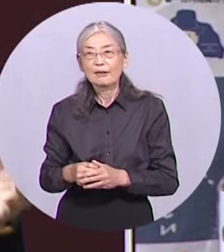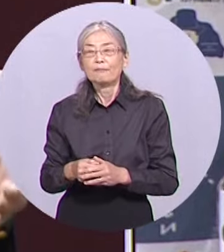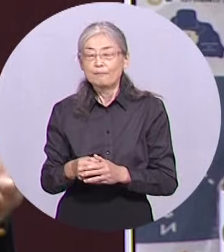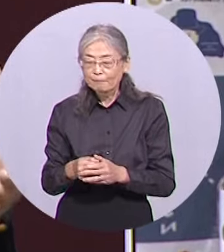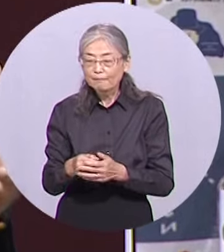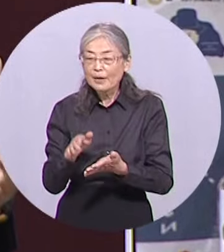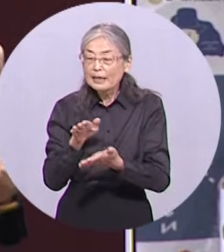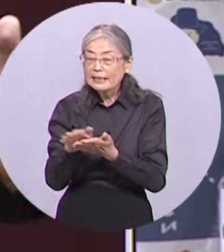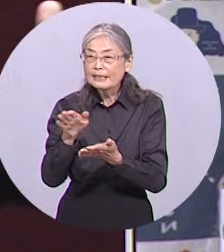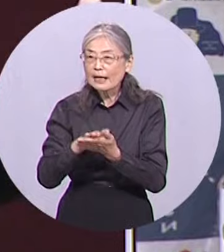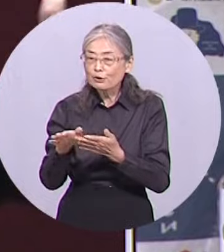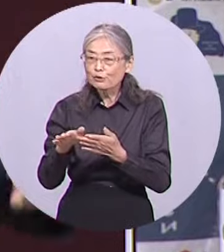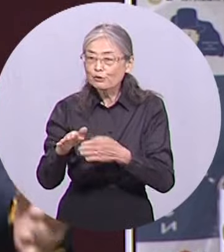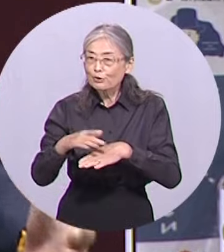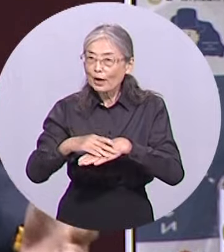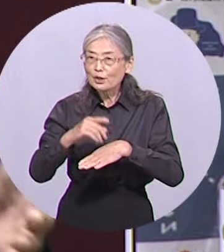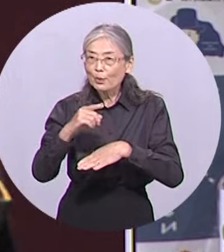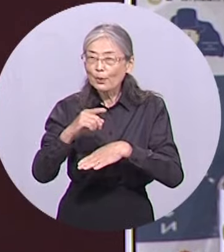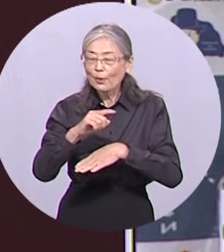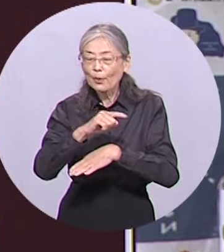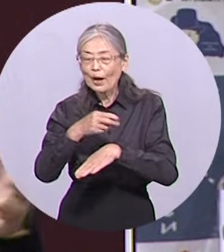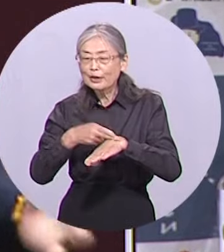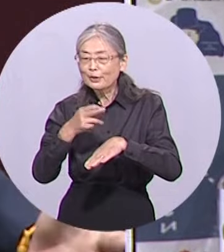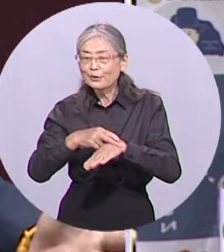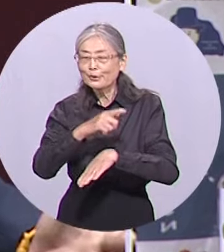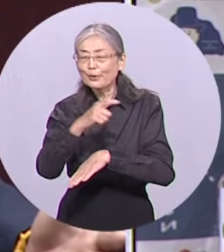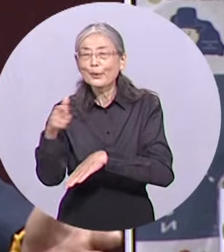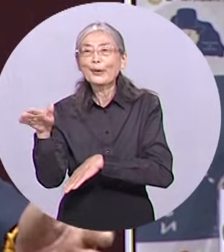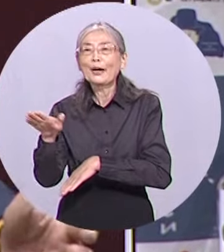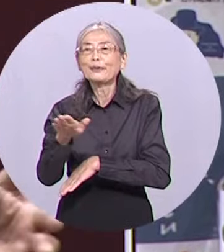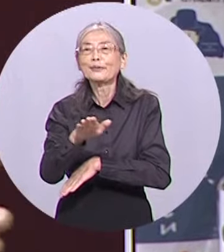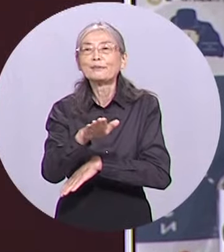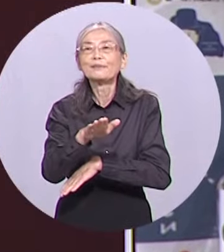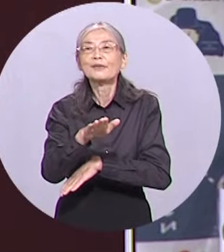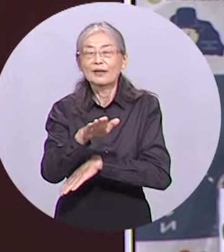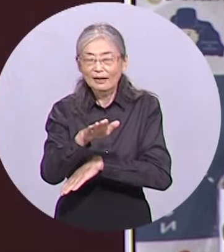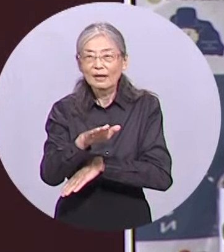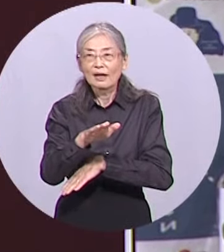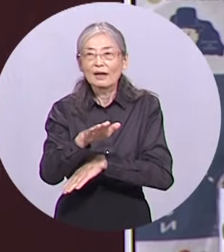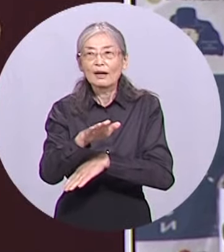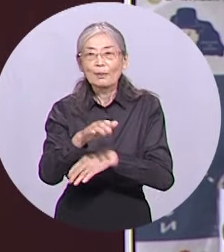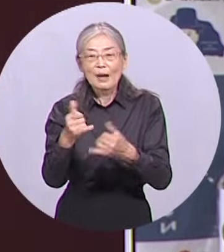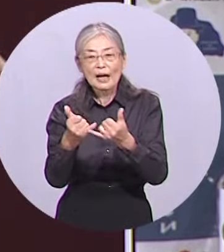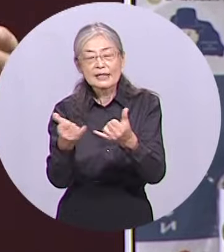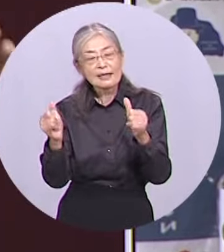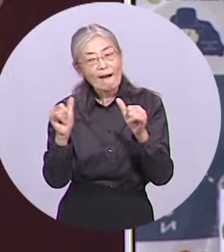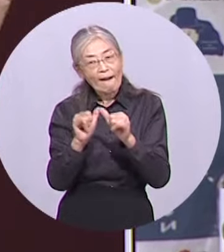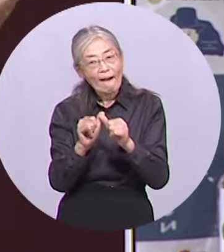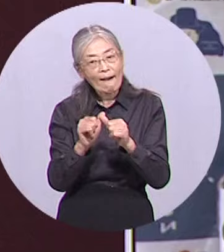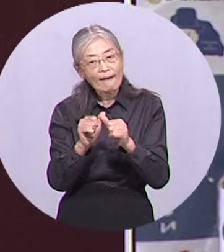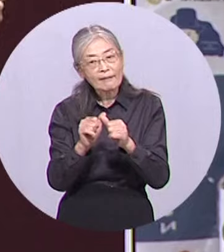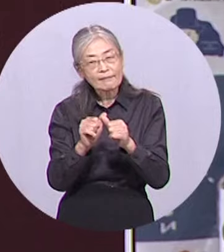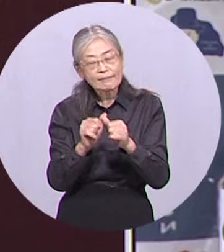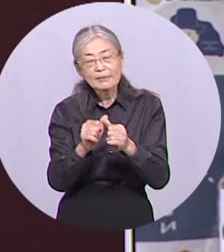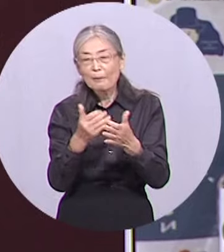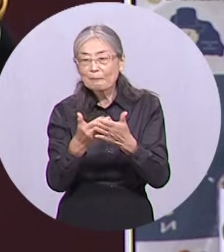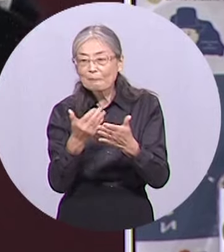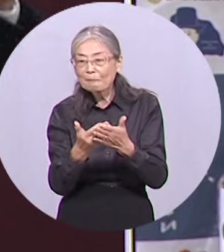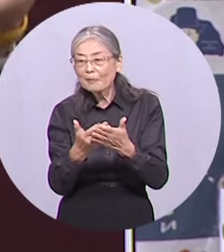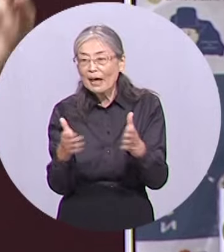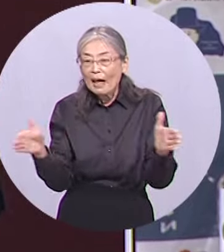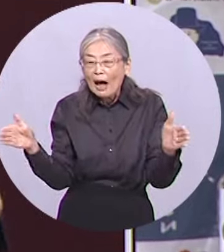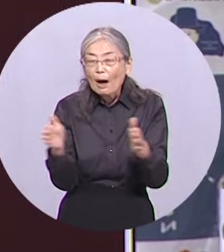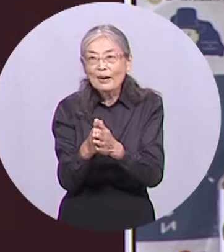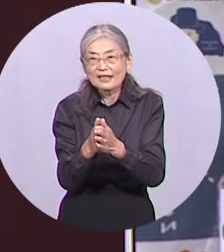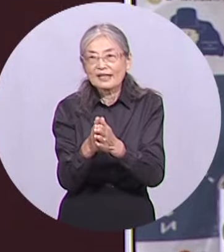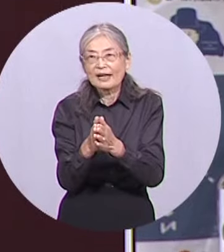刷も最初の頃っていうのは東洋の技術もあれば西洋の技術もあれば、でそしてそれがいろいろなその社会のニーズがあって、どんどんどんどん合わせていって、